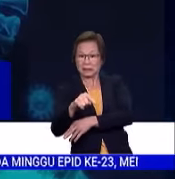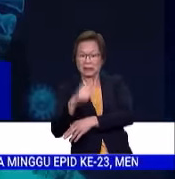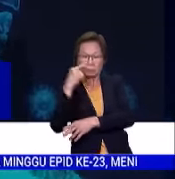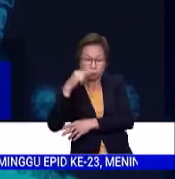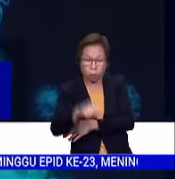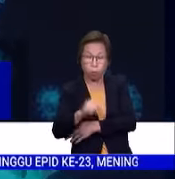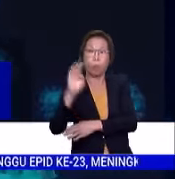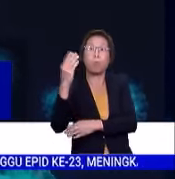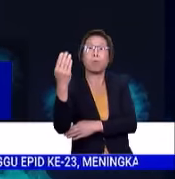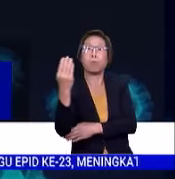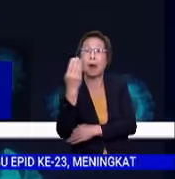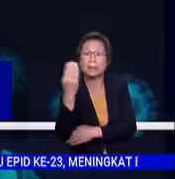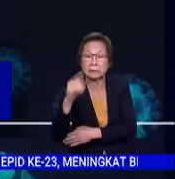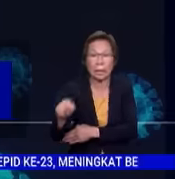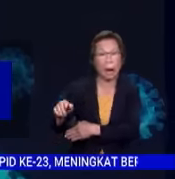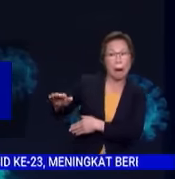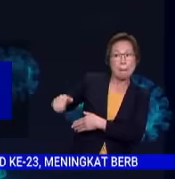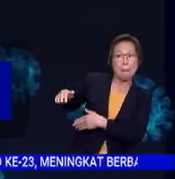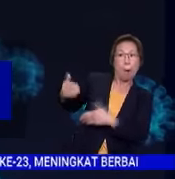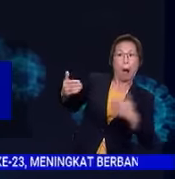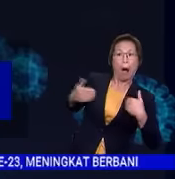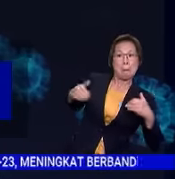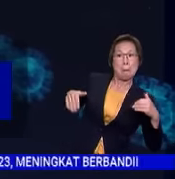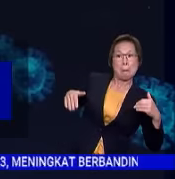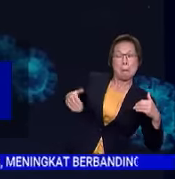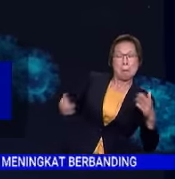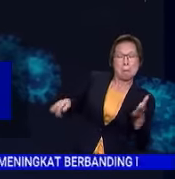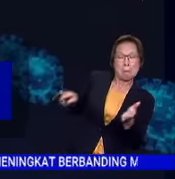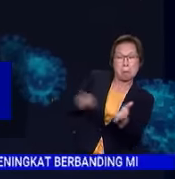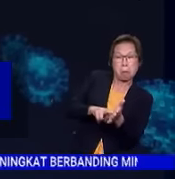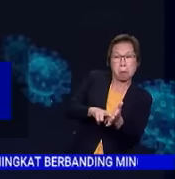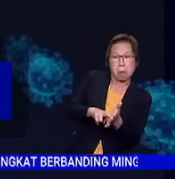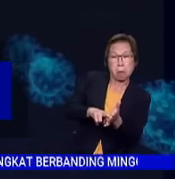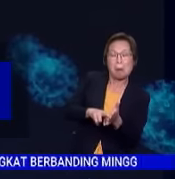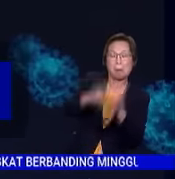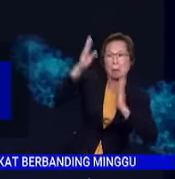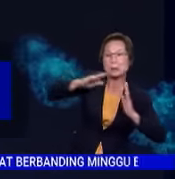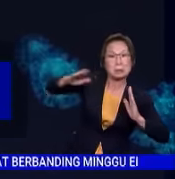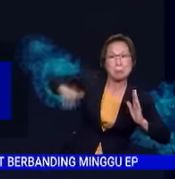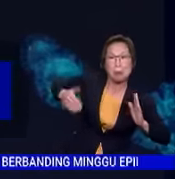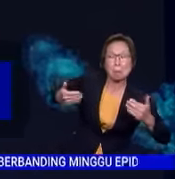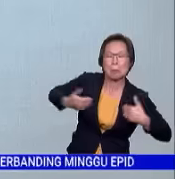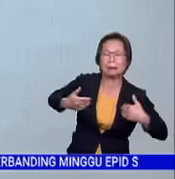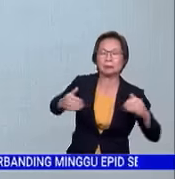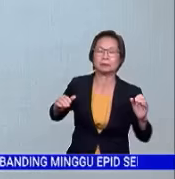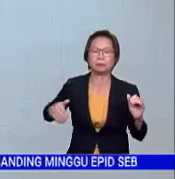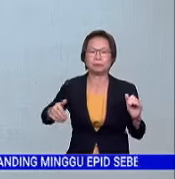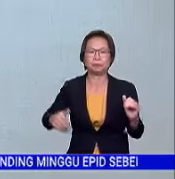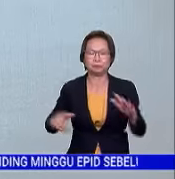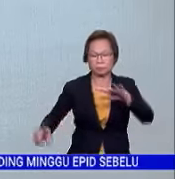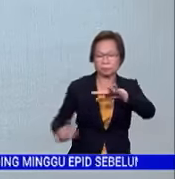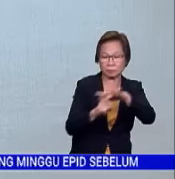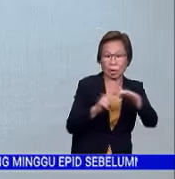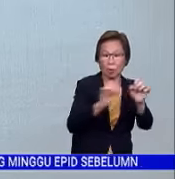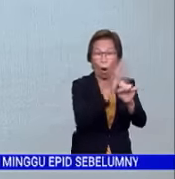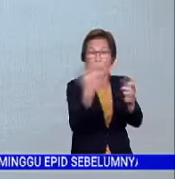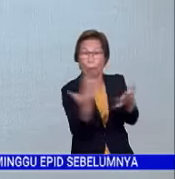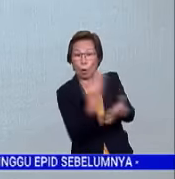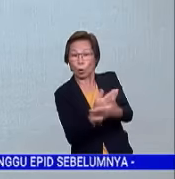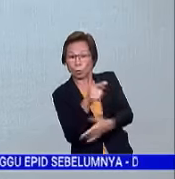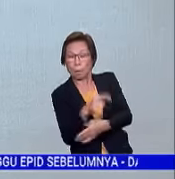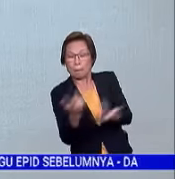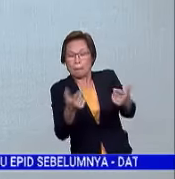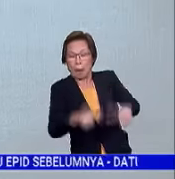di Brazil, namun belum terdapat wujudnya laporan varian ini di Malaysia. Kemunculan varian ini